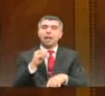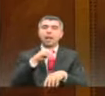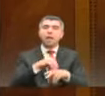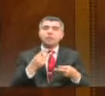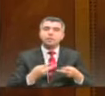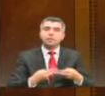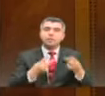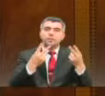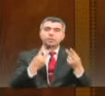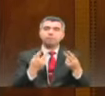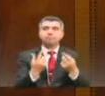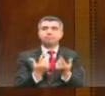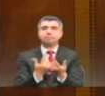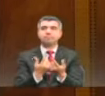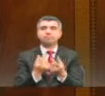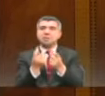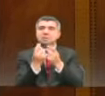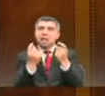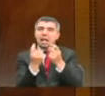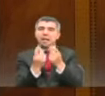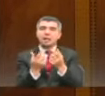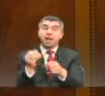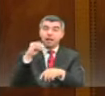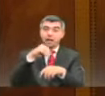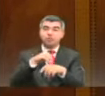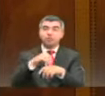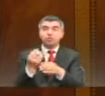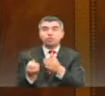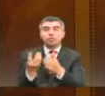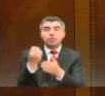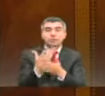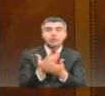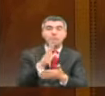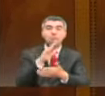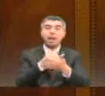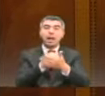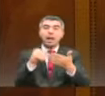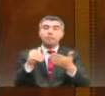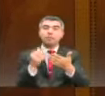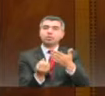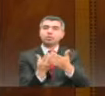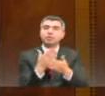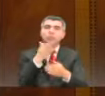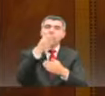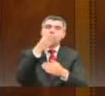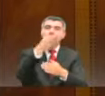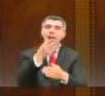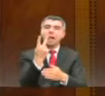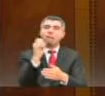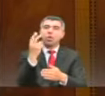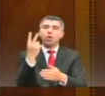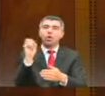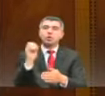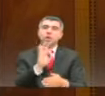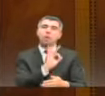إعادة إطلاق دينامية الاستثمار في هذا القطاع، ومواصلة إنجاز البرنامج المسطر في رؤية 2020 خصوصا من